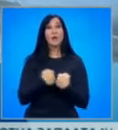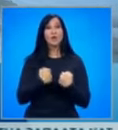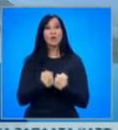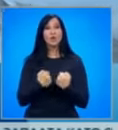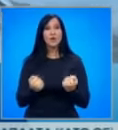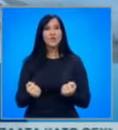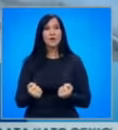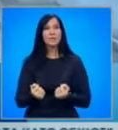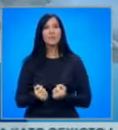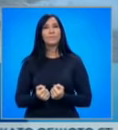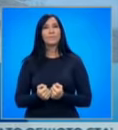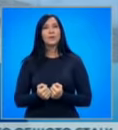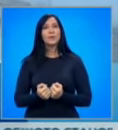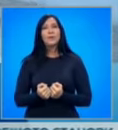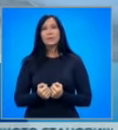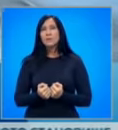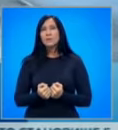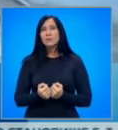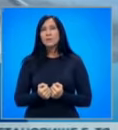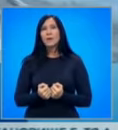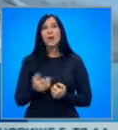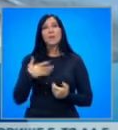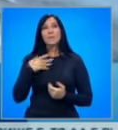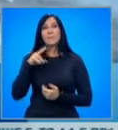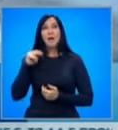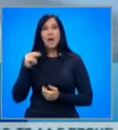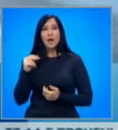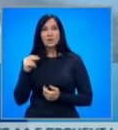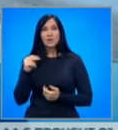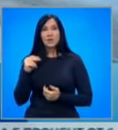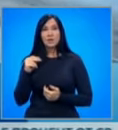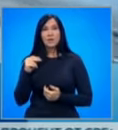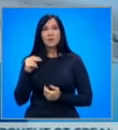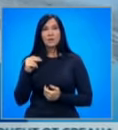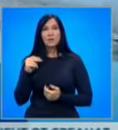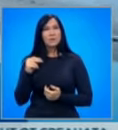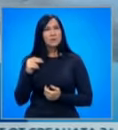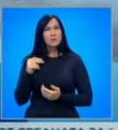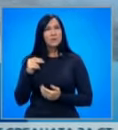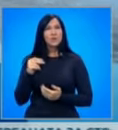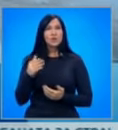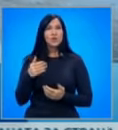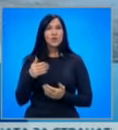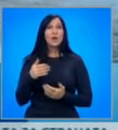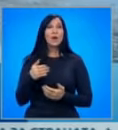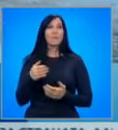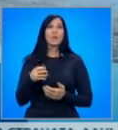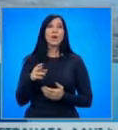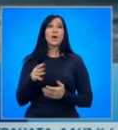сообраќајна несреќа. Инаку би сакала да споменам дека денеска веќе двајца од преживеаните